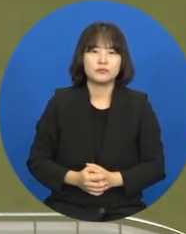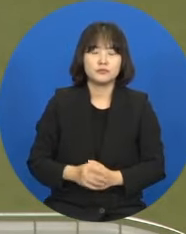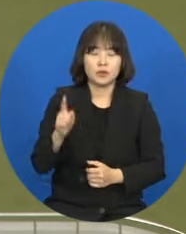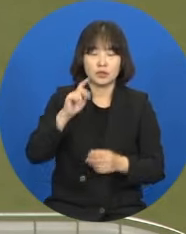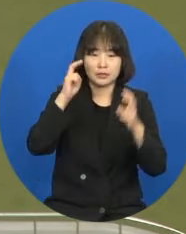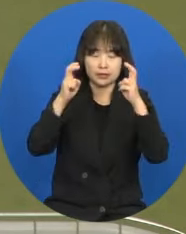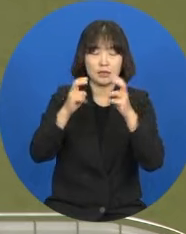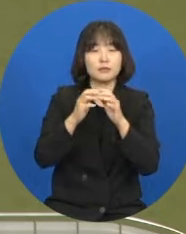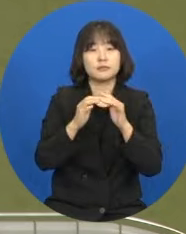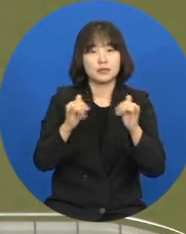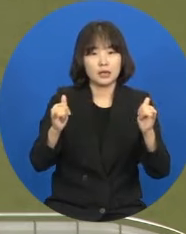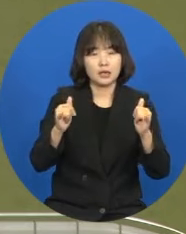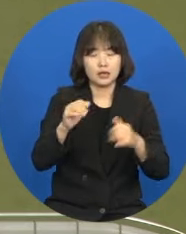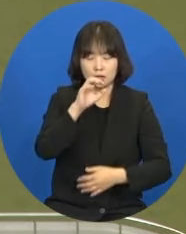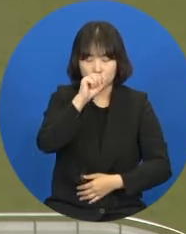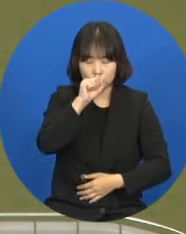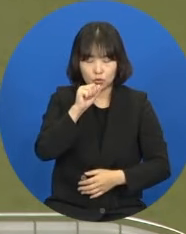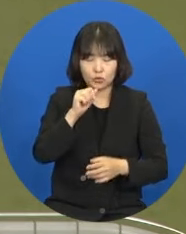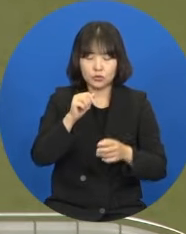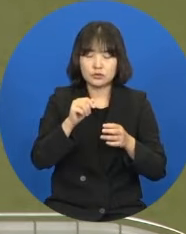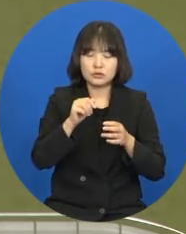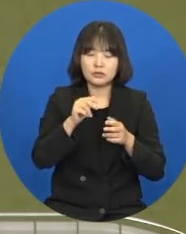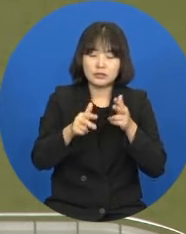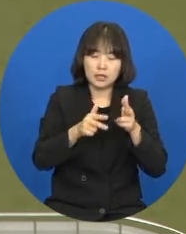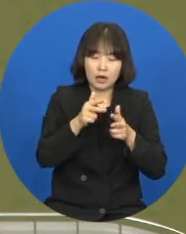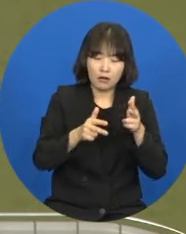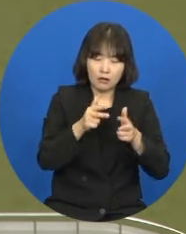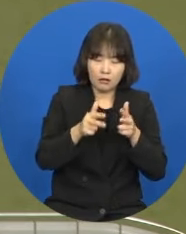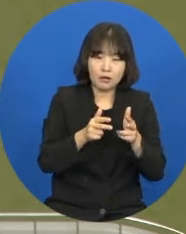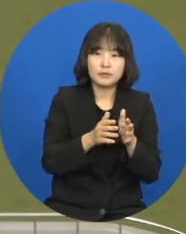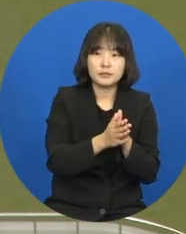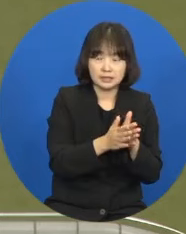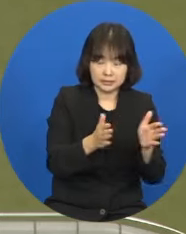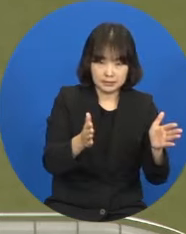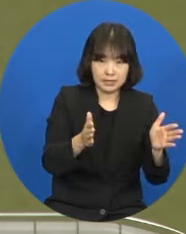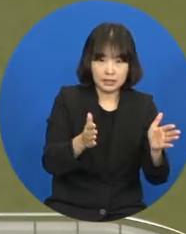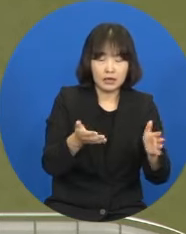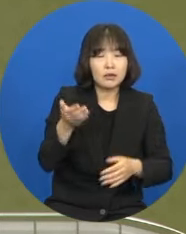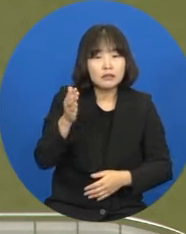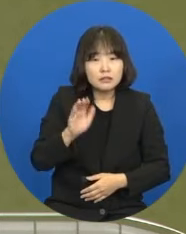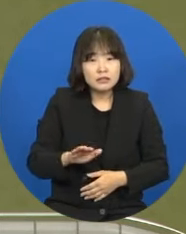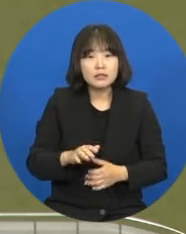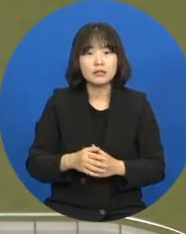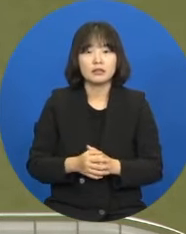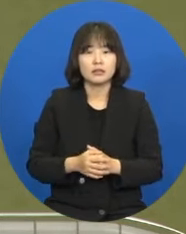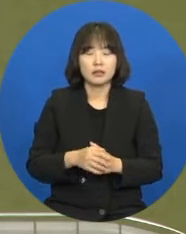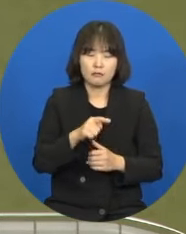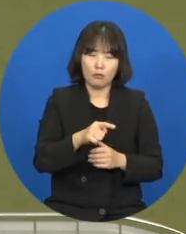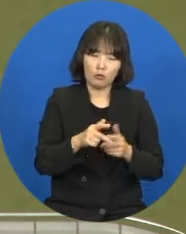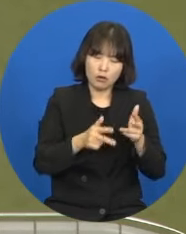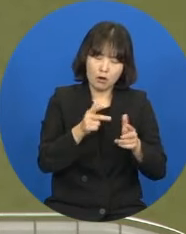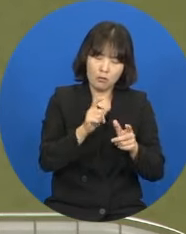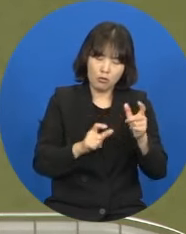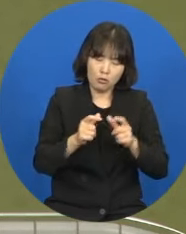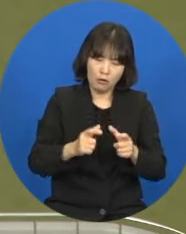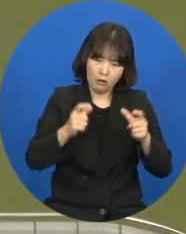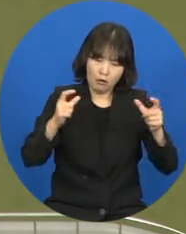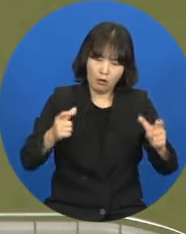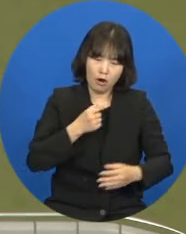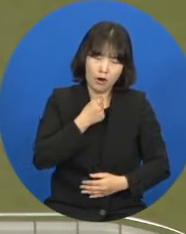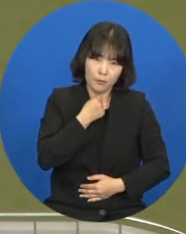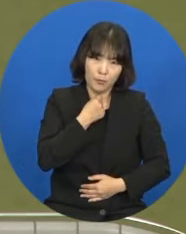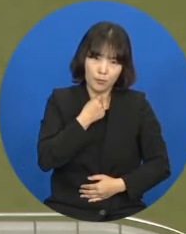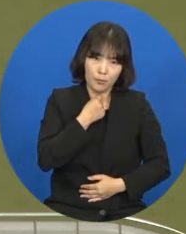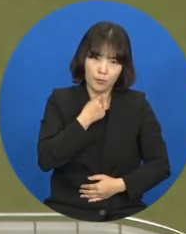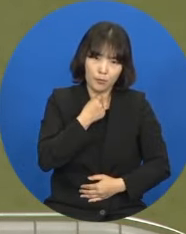가지고 비즈니스를 시작했는데 작기 시작을 했어요 근데 하다 보면 어떤 마음이 드냐면 이것을 키우고 싶은 마음이 들어요